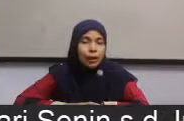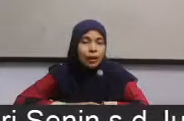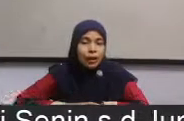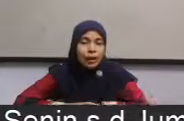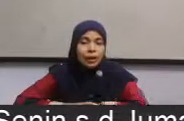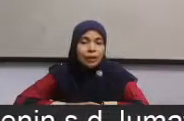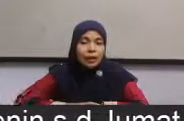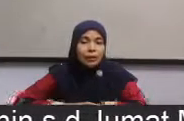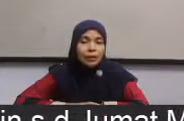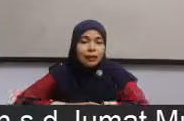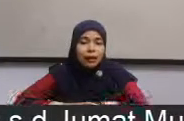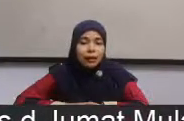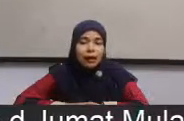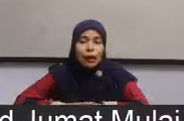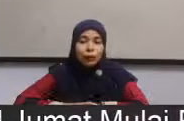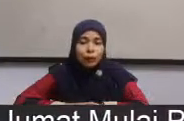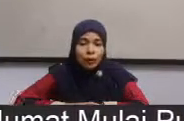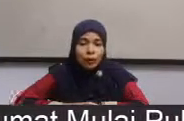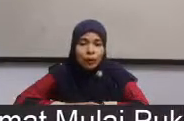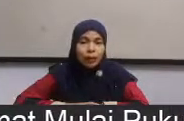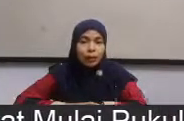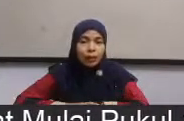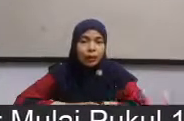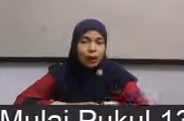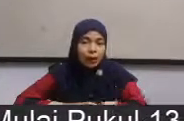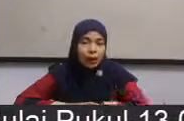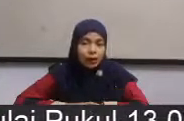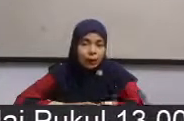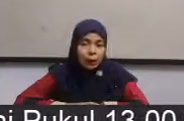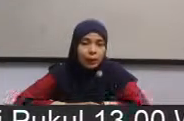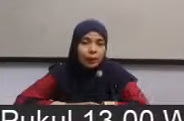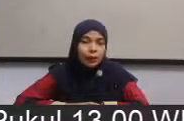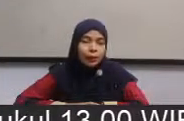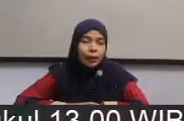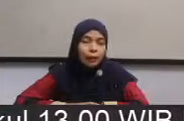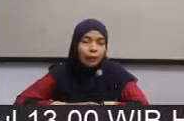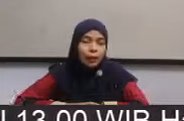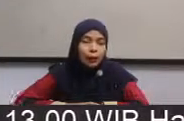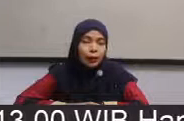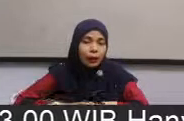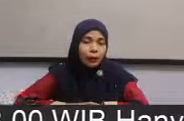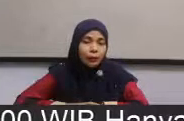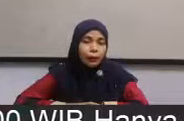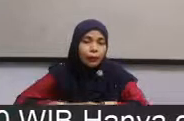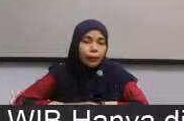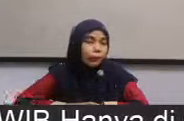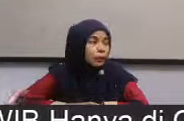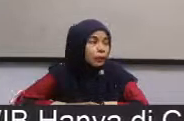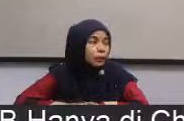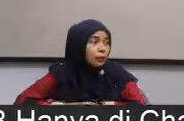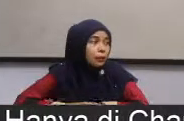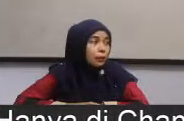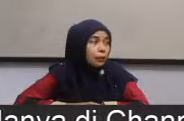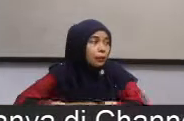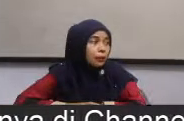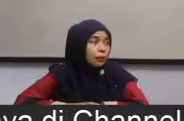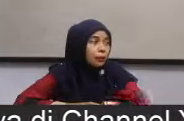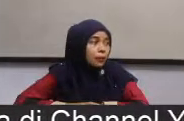budaya kita tidak diakui negara lain kita harus apa memperkuat